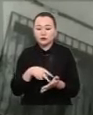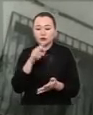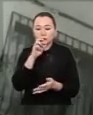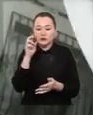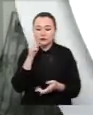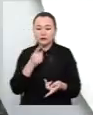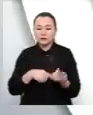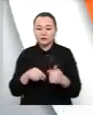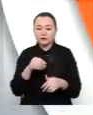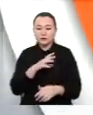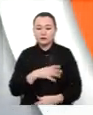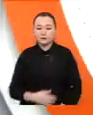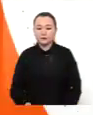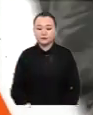казна?